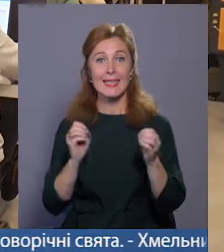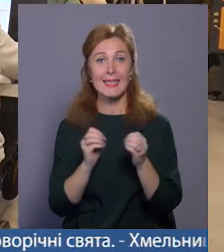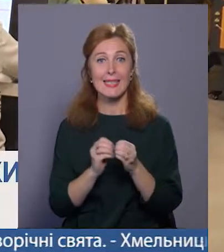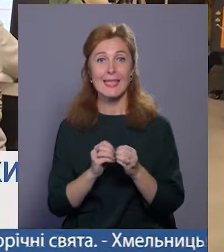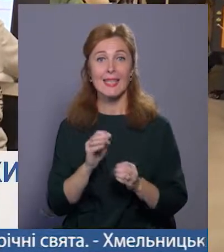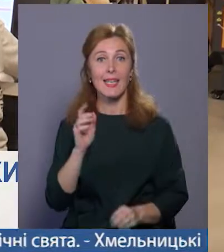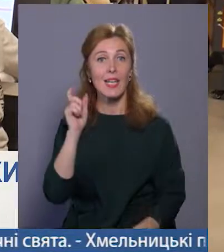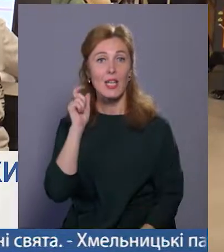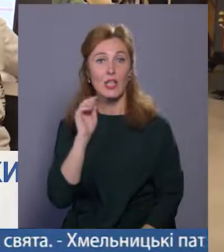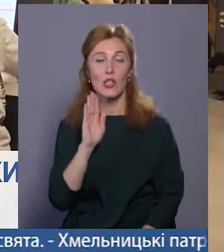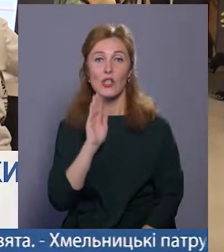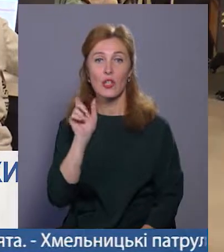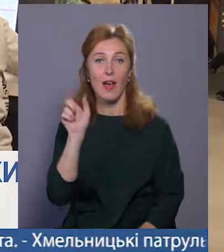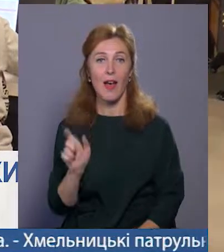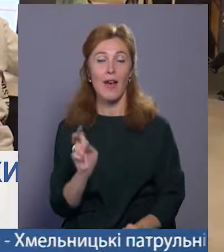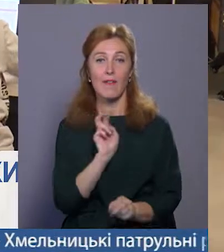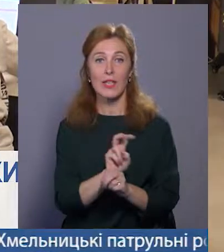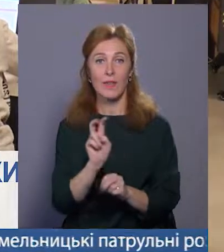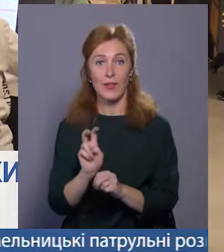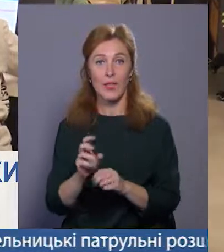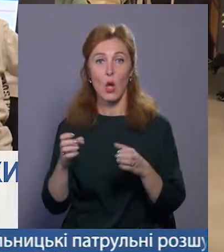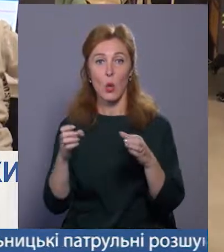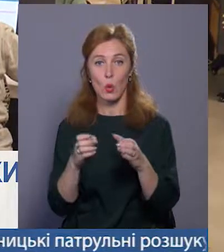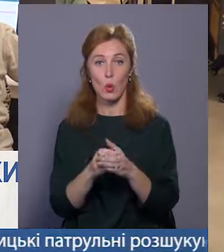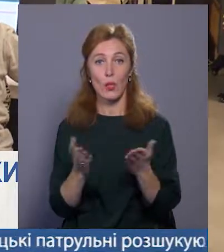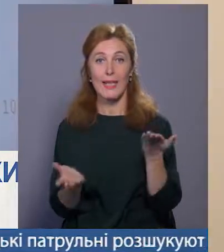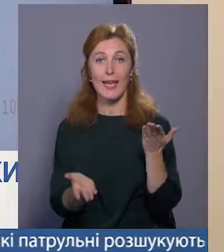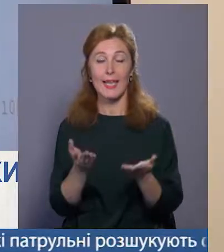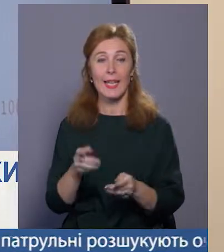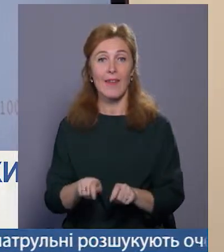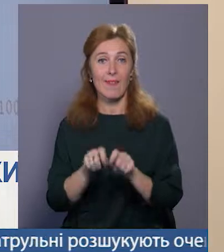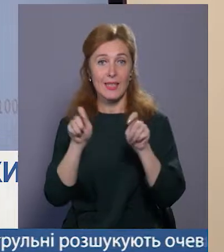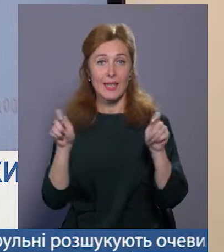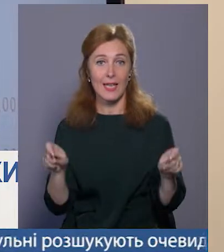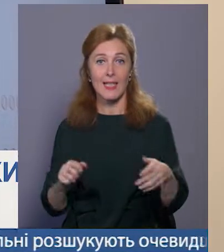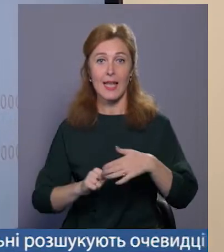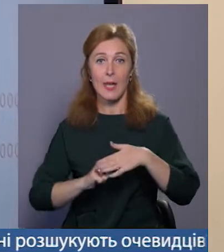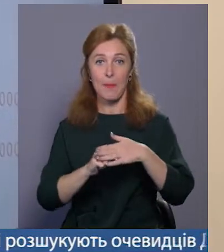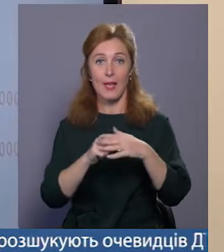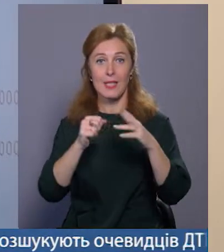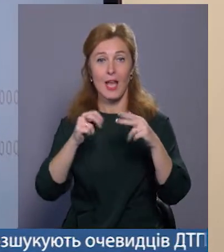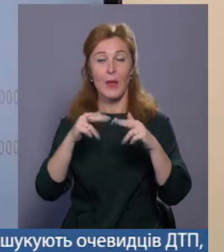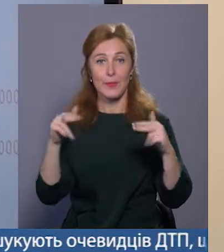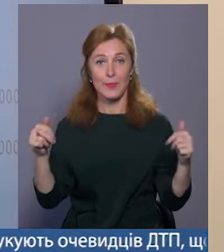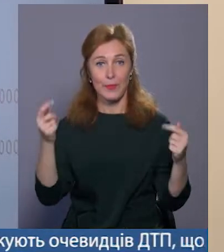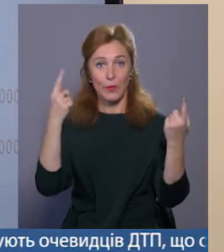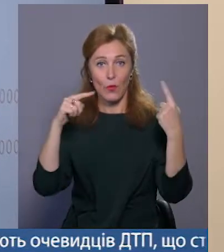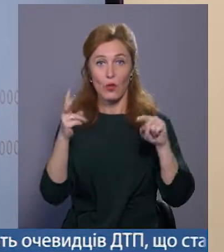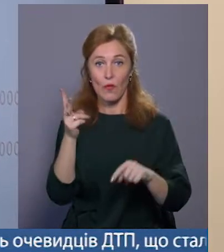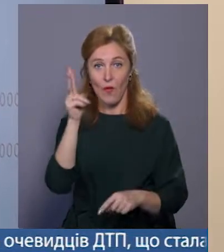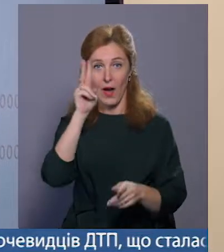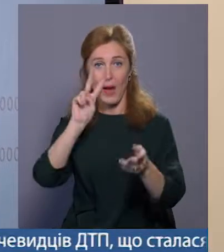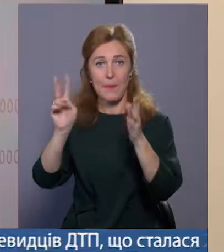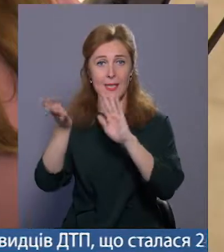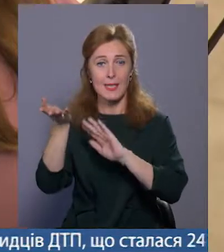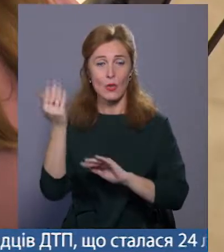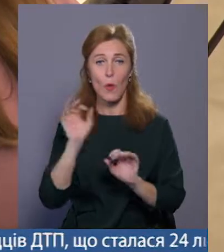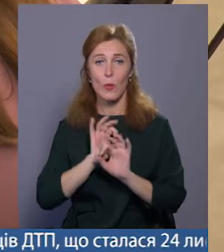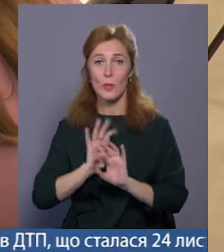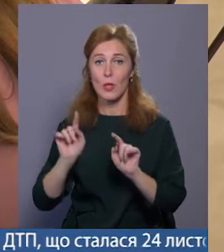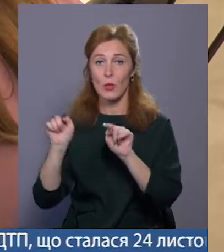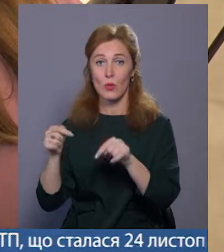Вікторія Дермограй відвідує гурток робототехніки, який відкрився на базі Палацу творчості дітей та юнацтва 2 місяці тому. Розповідає, сюди